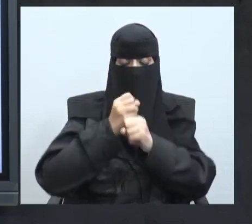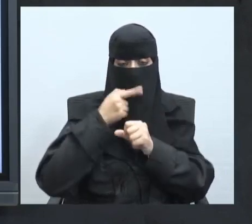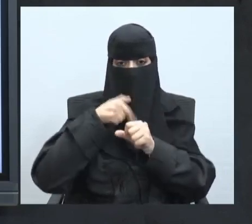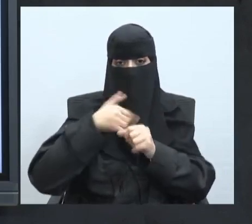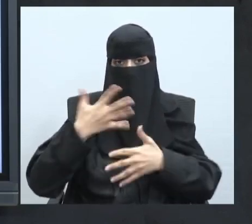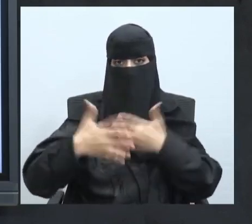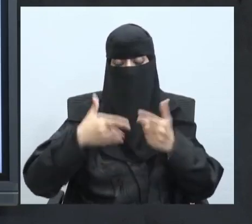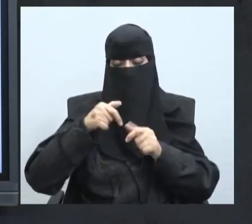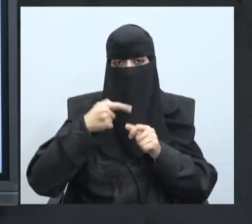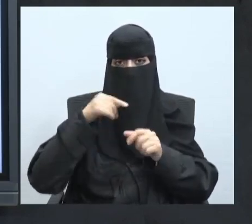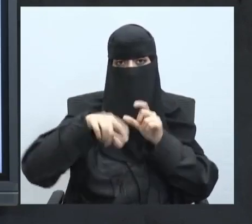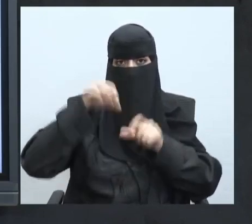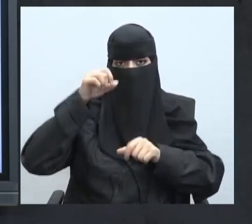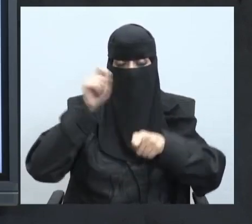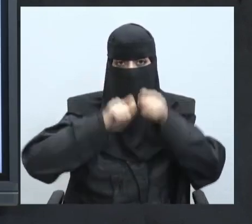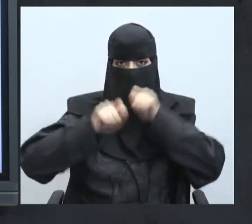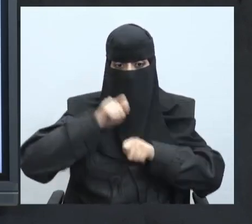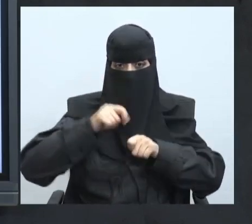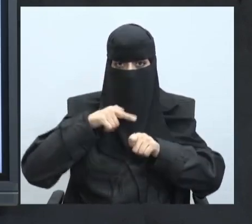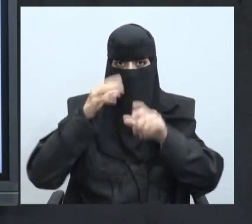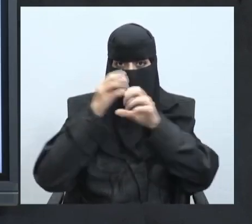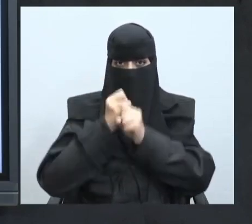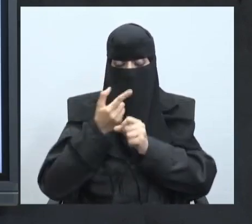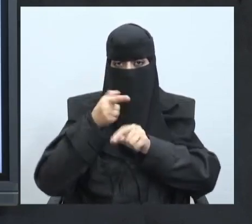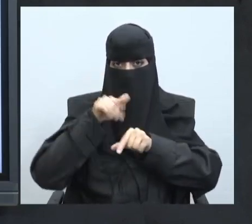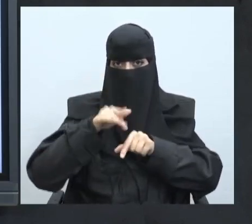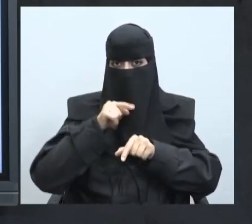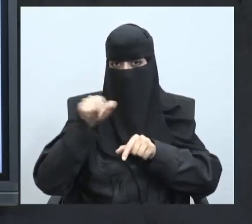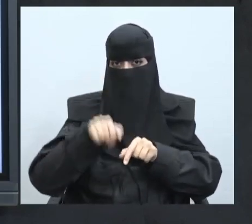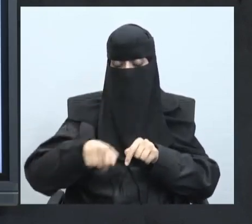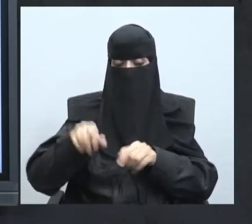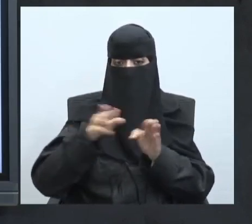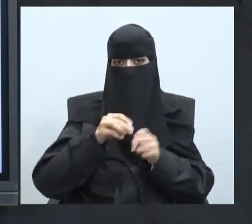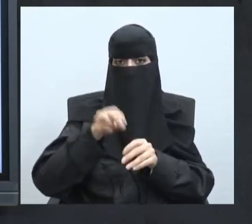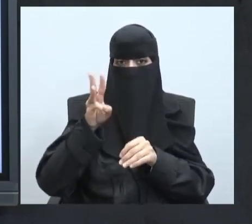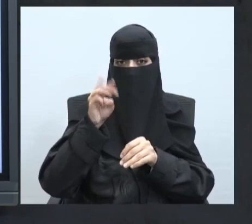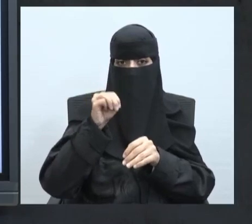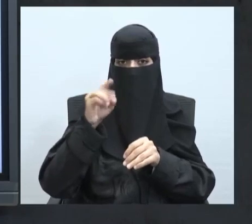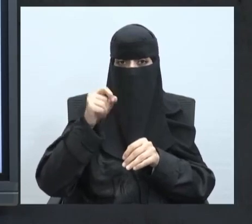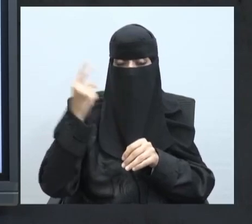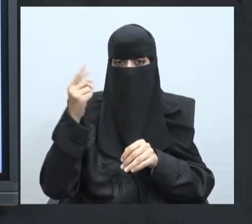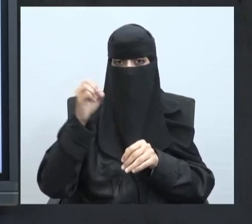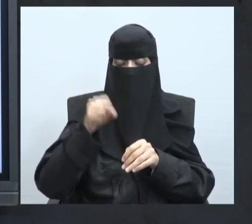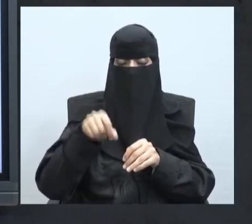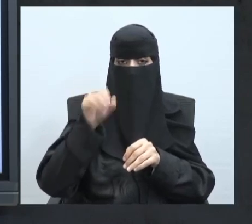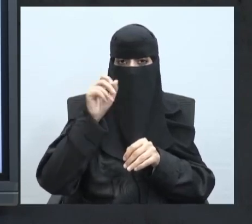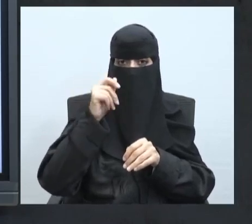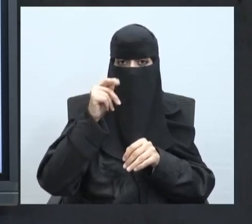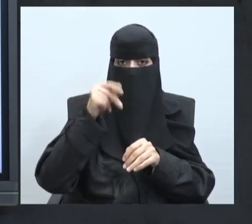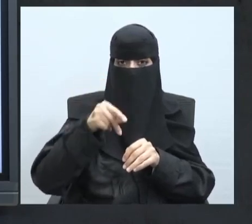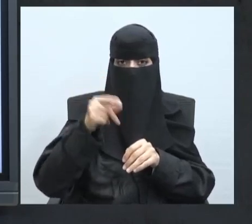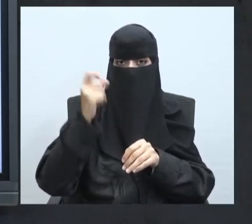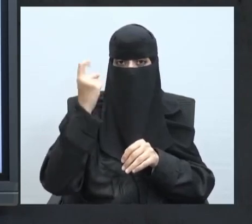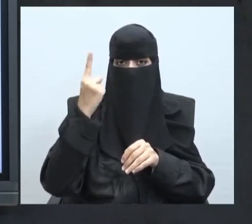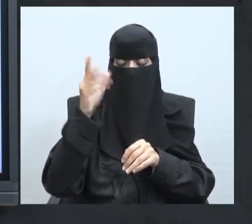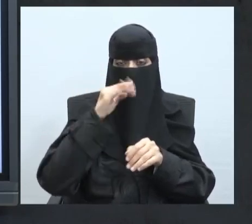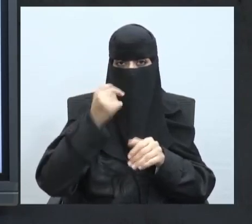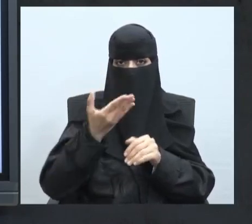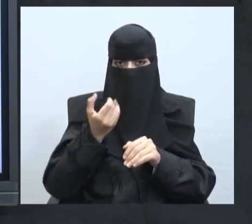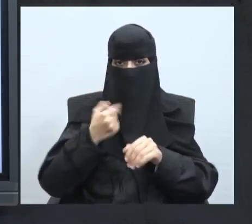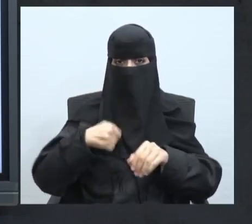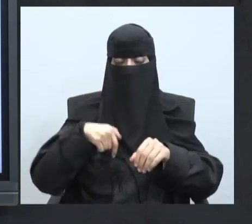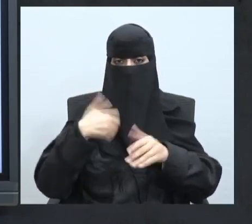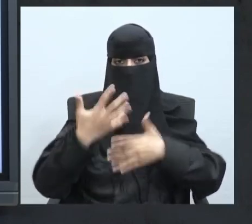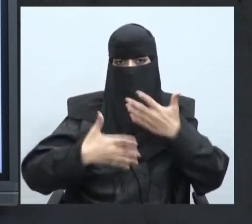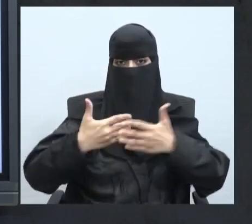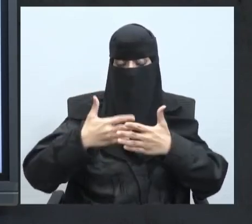وكنت استخدم قانون حفظ الطاقه اللي هو ام 1 في 1 زائد يعني الطاقه قبل التصادم تساوي